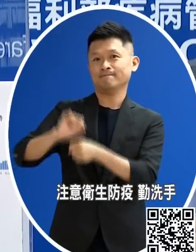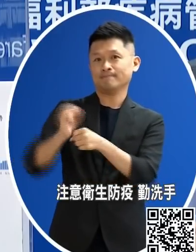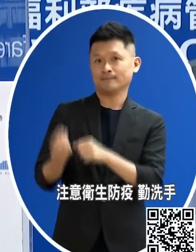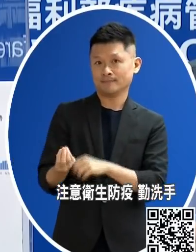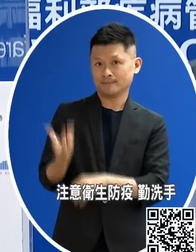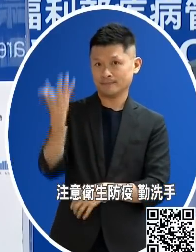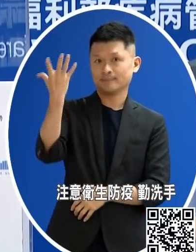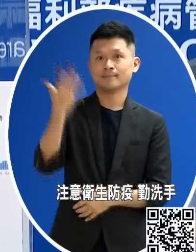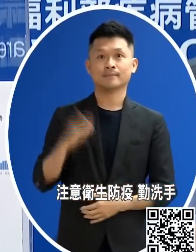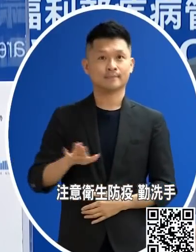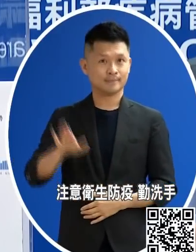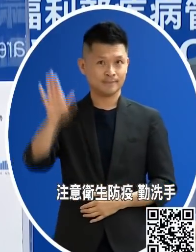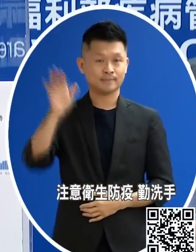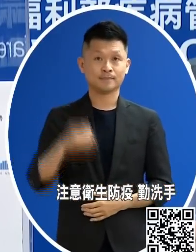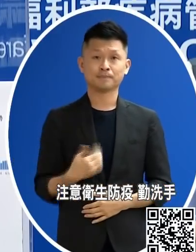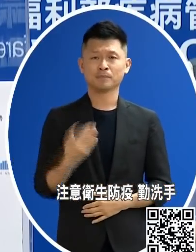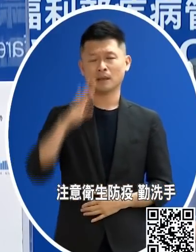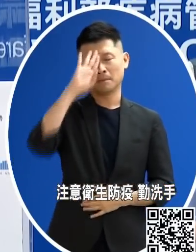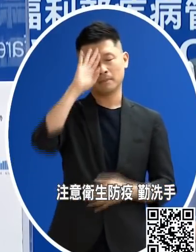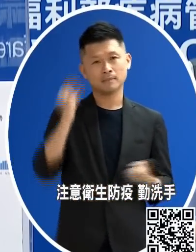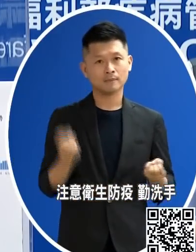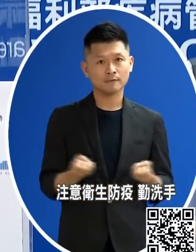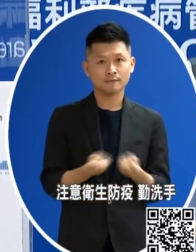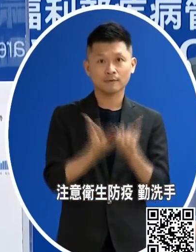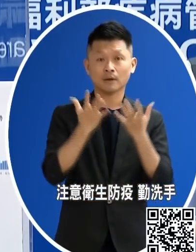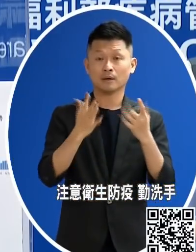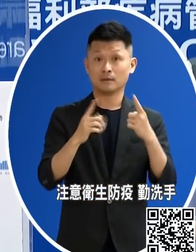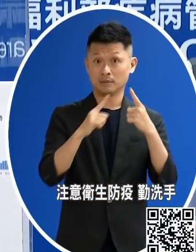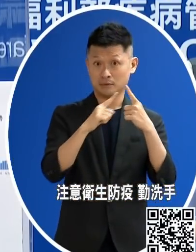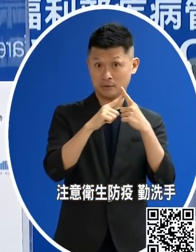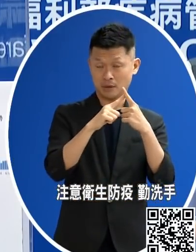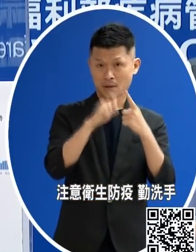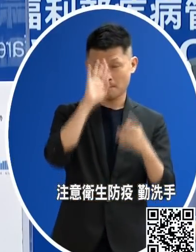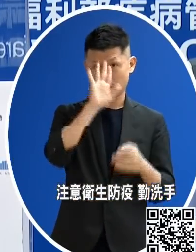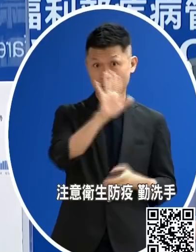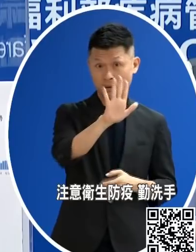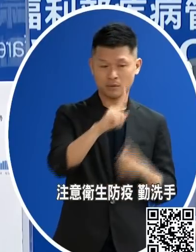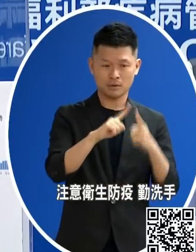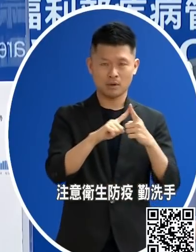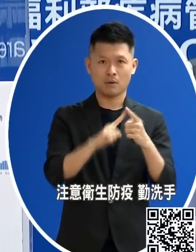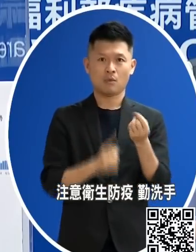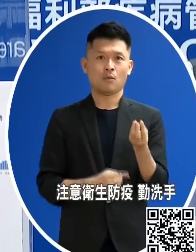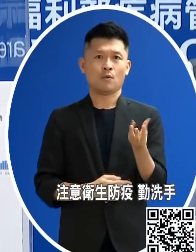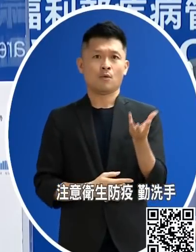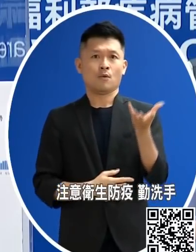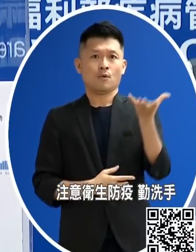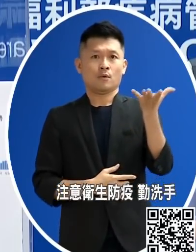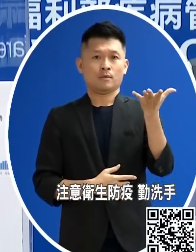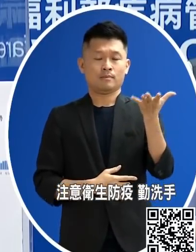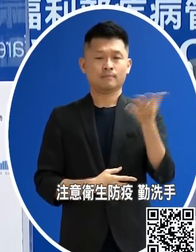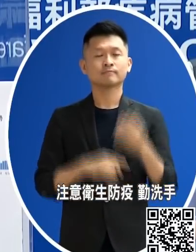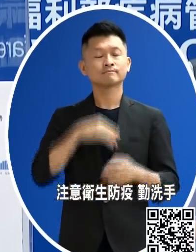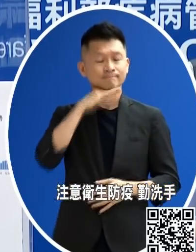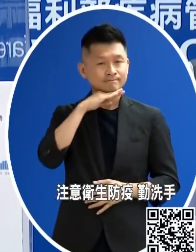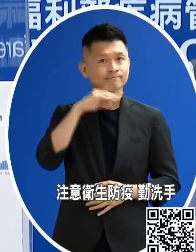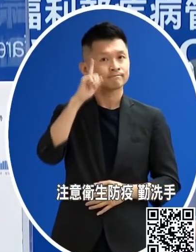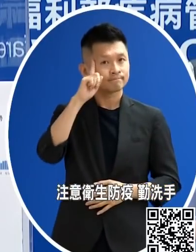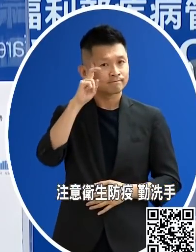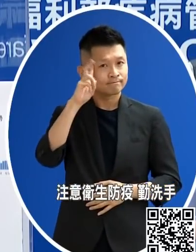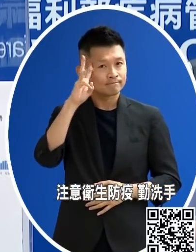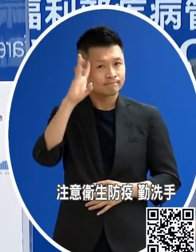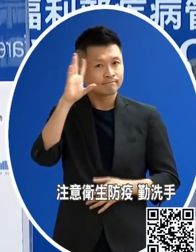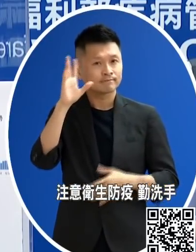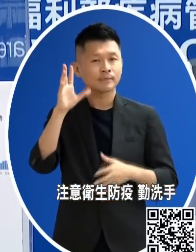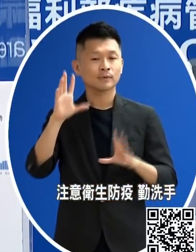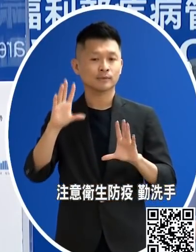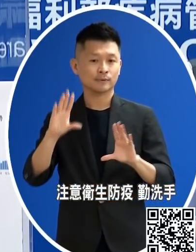那相对是那时候发病人比较就有确诊的比较多，那这段时间渐渐也都